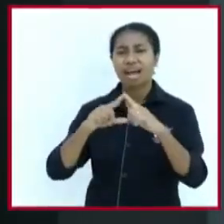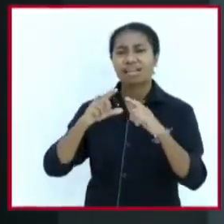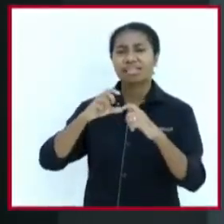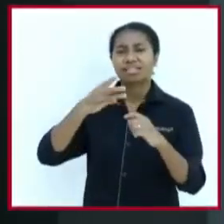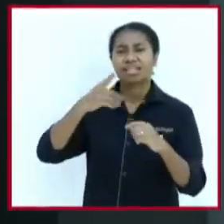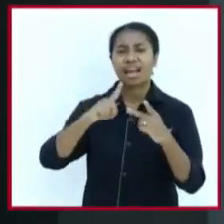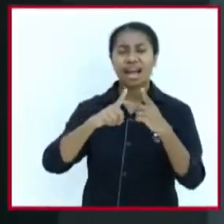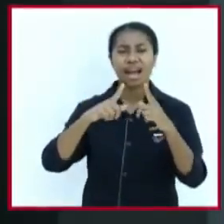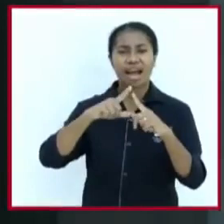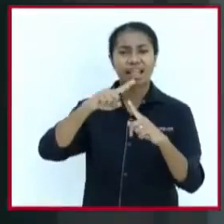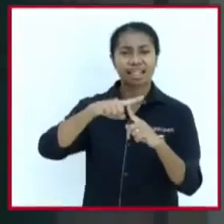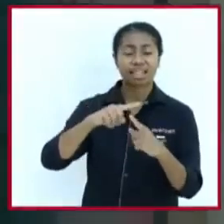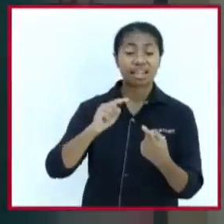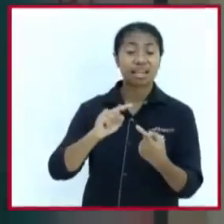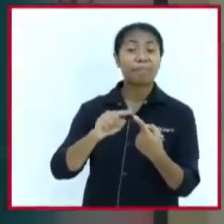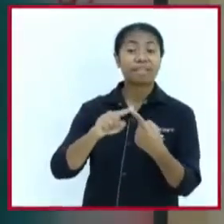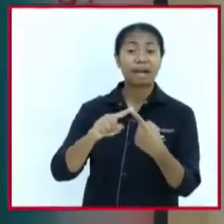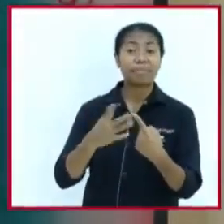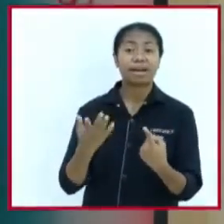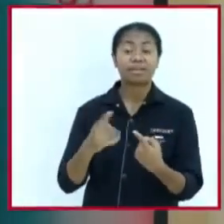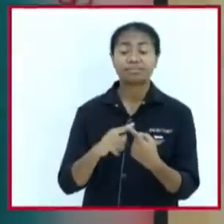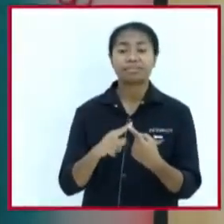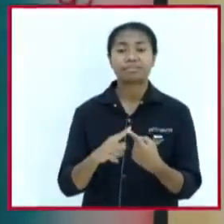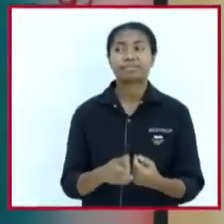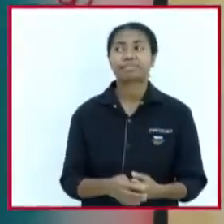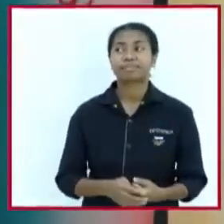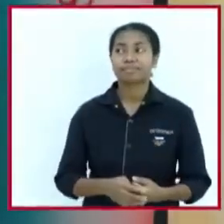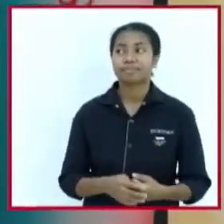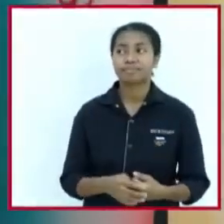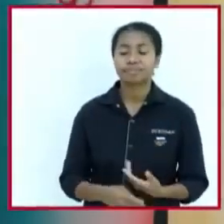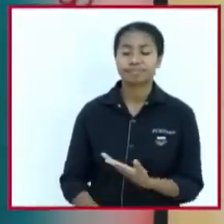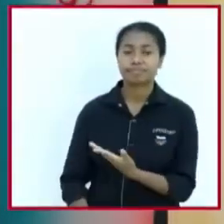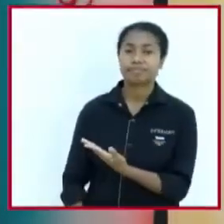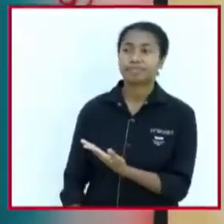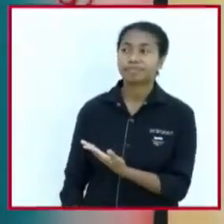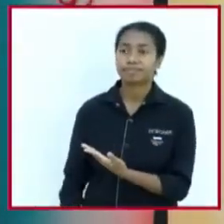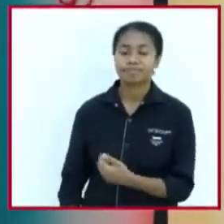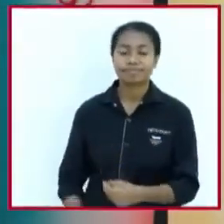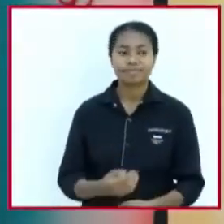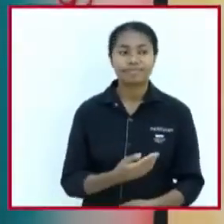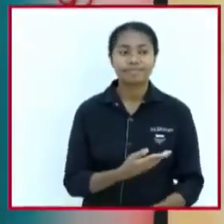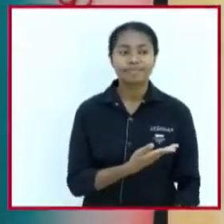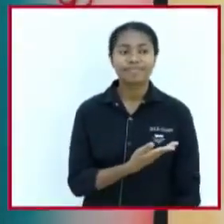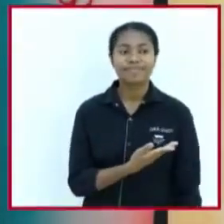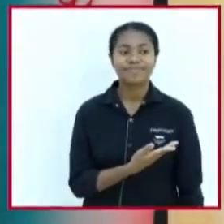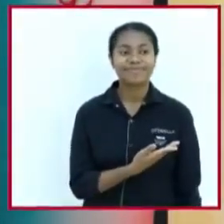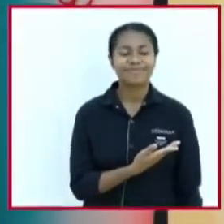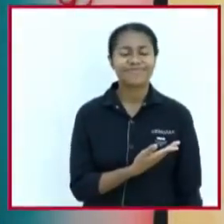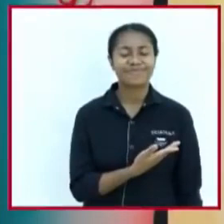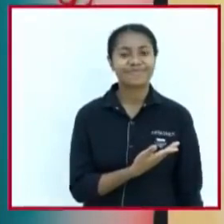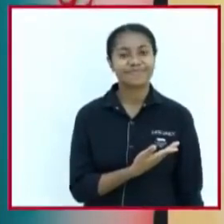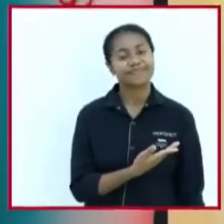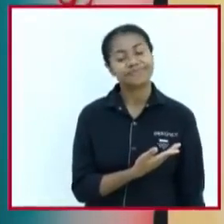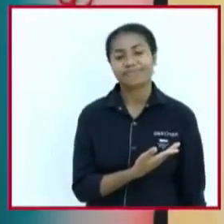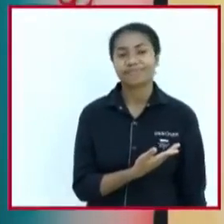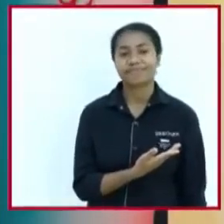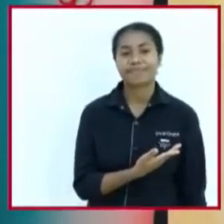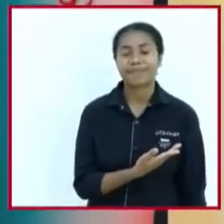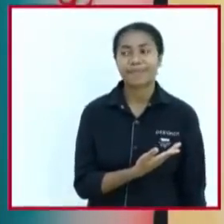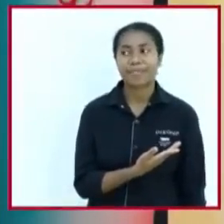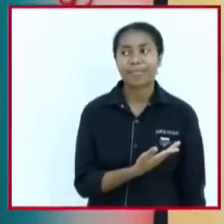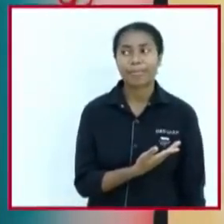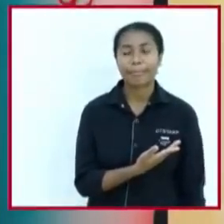saya bahas akan begini pertama kita tidak boleh beralih kepercayaan Atau